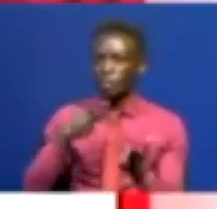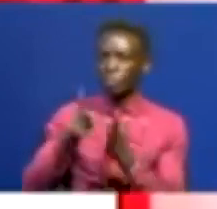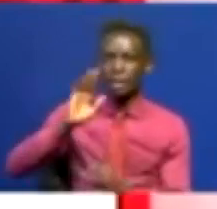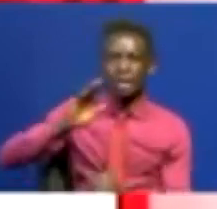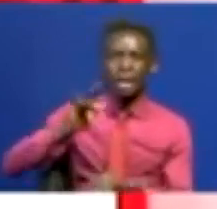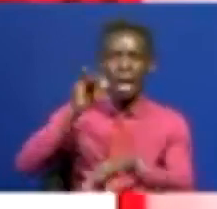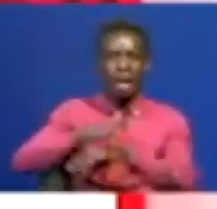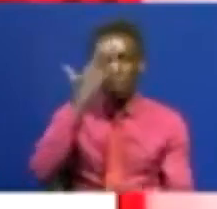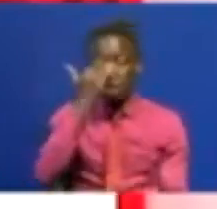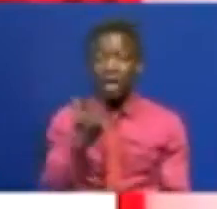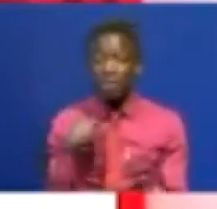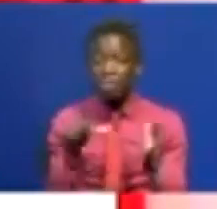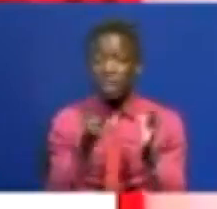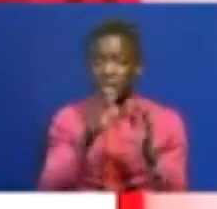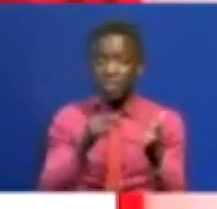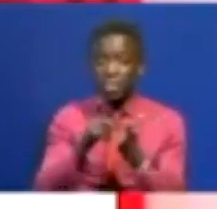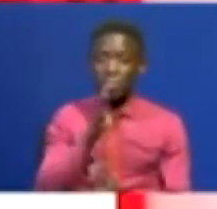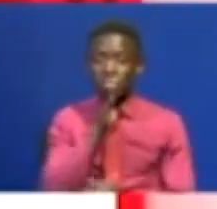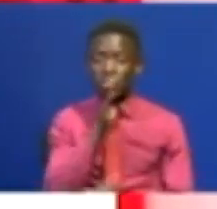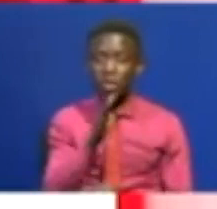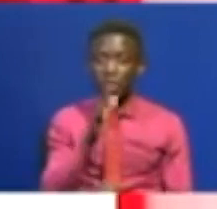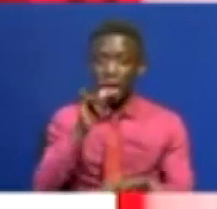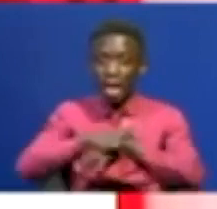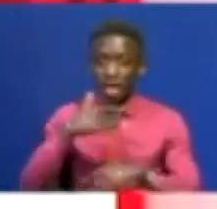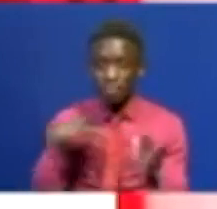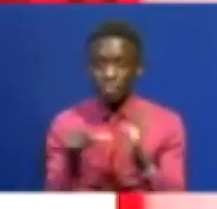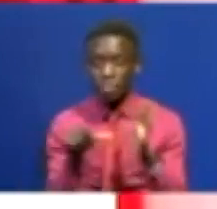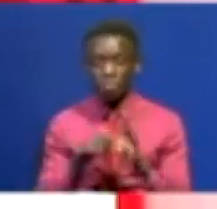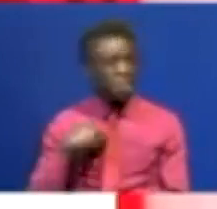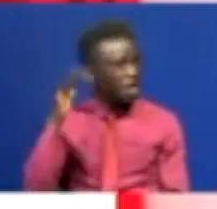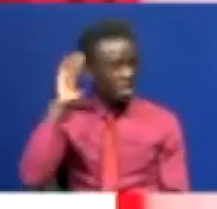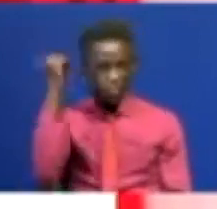mtu akilipa deni yake mapema? I have never heard.